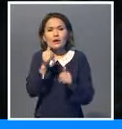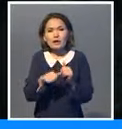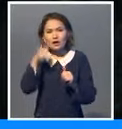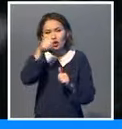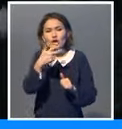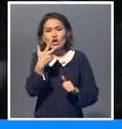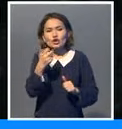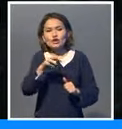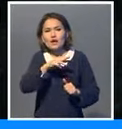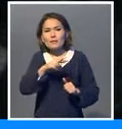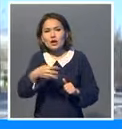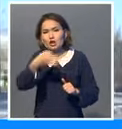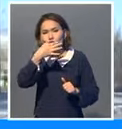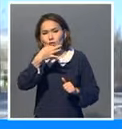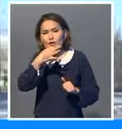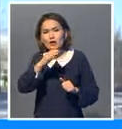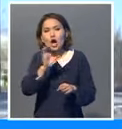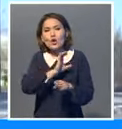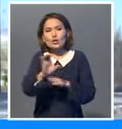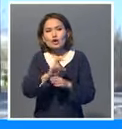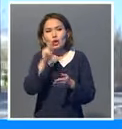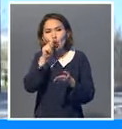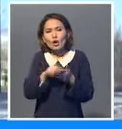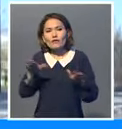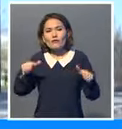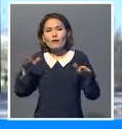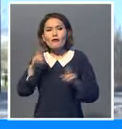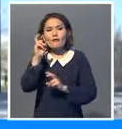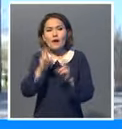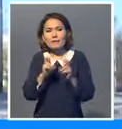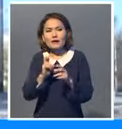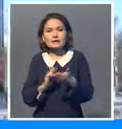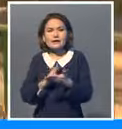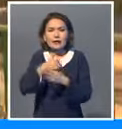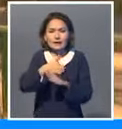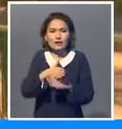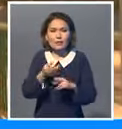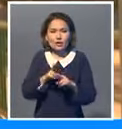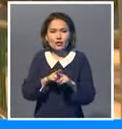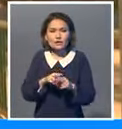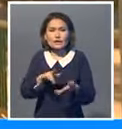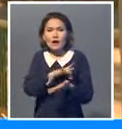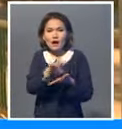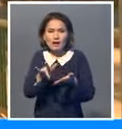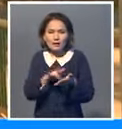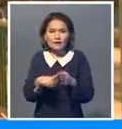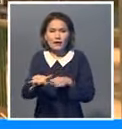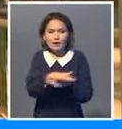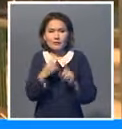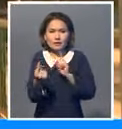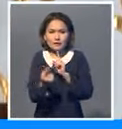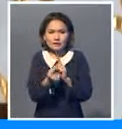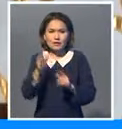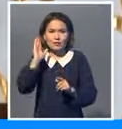астам жұмыртқа өндіретін құс фабрикасында болды. Сапар соңында қала тұрғындарымен кездесіп, арқалықтың келешегі жайлы әңгімеледі.